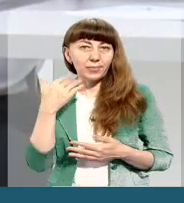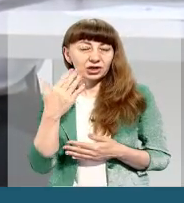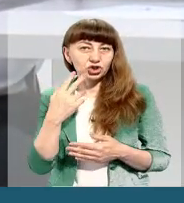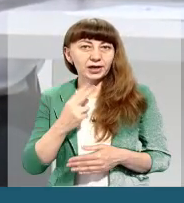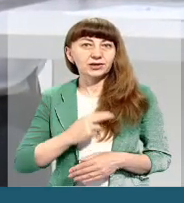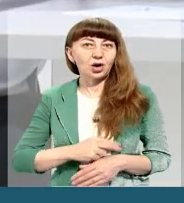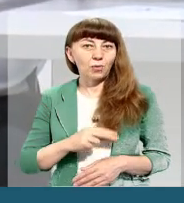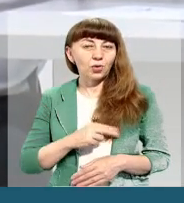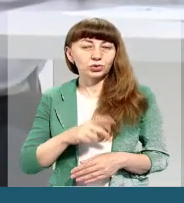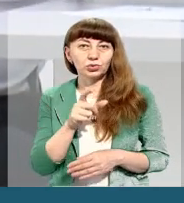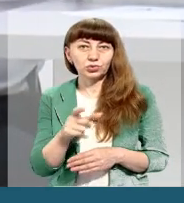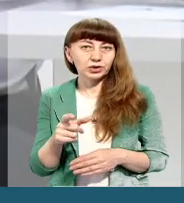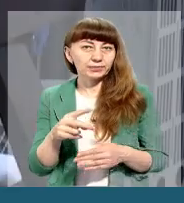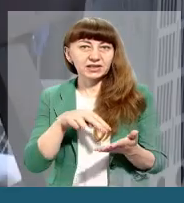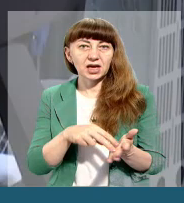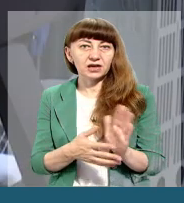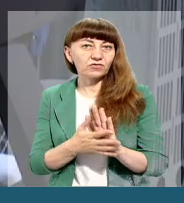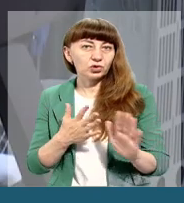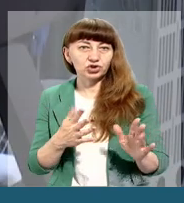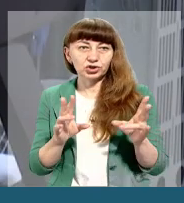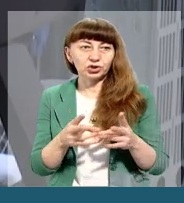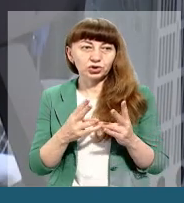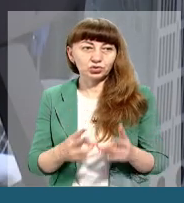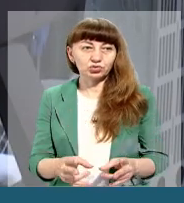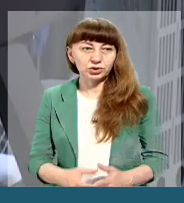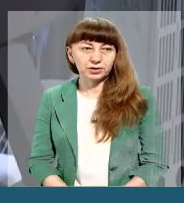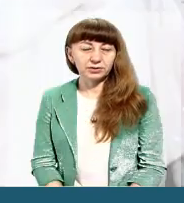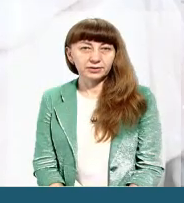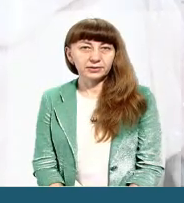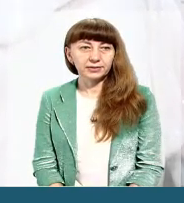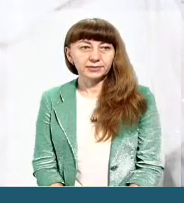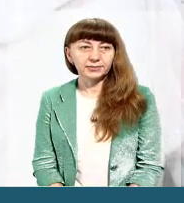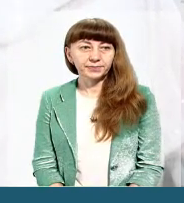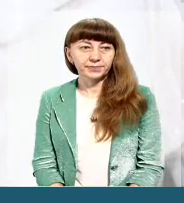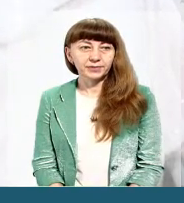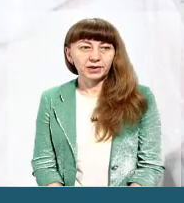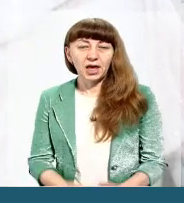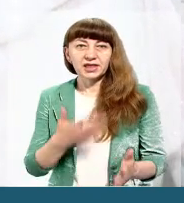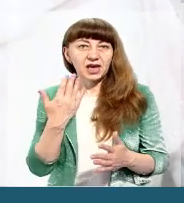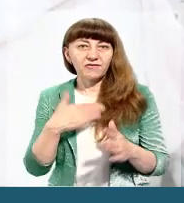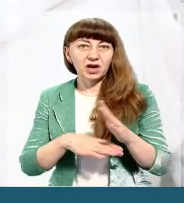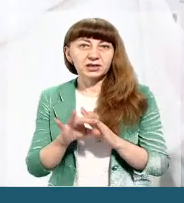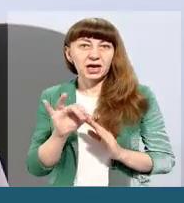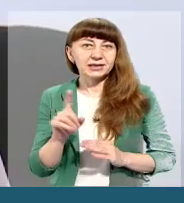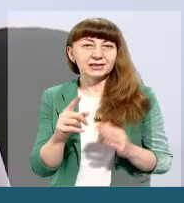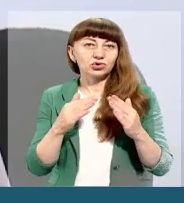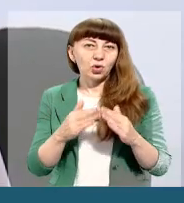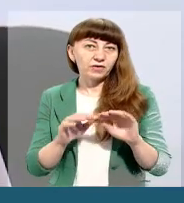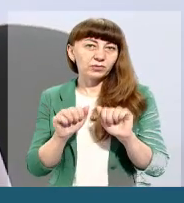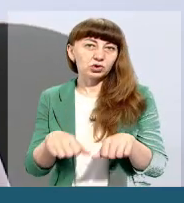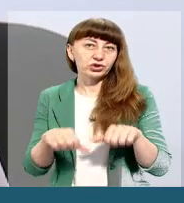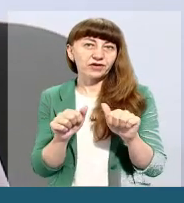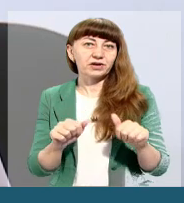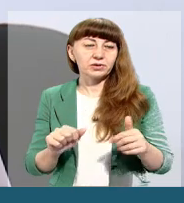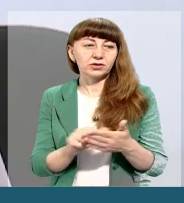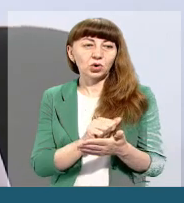Ең құндысы алтын уақытын сарп еткен жұрт бүгінде халыққа қызмет көрсету орталығы атты нысан арқылы барлық құжатын бірдемде реттейді. На сегодняшний